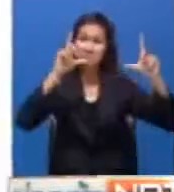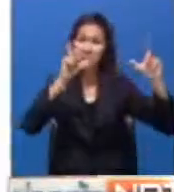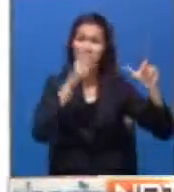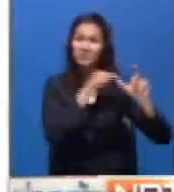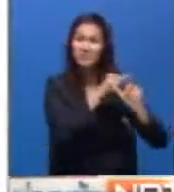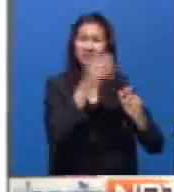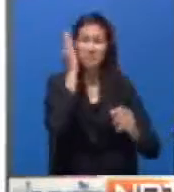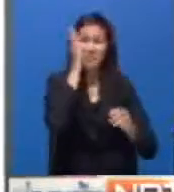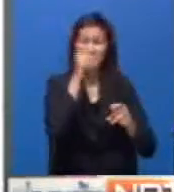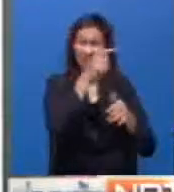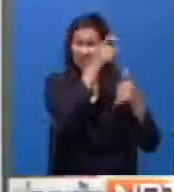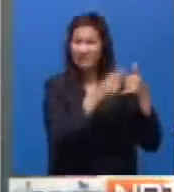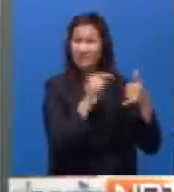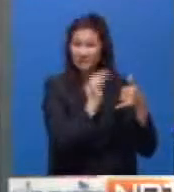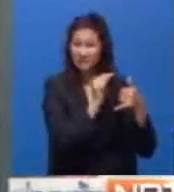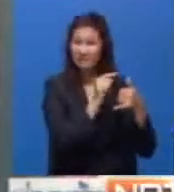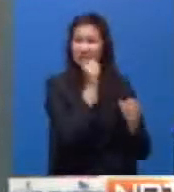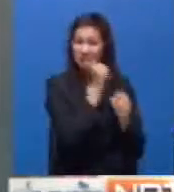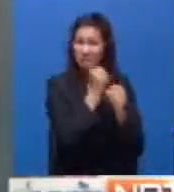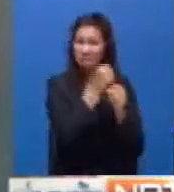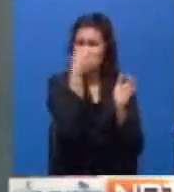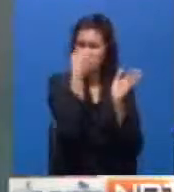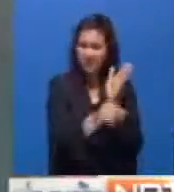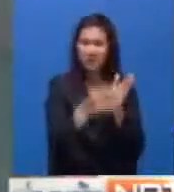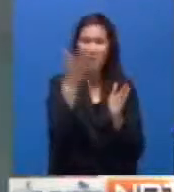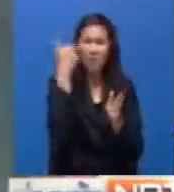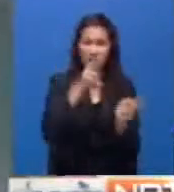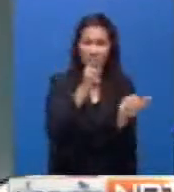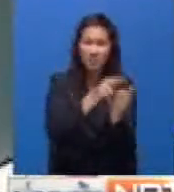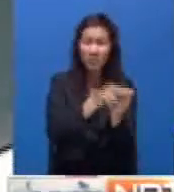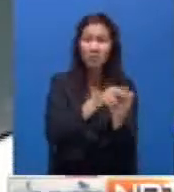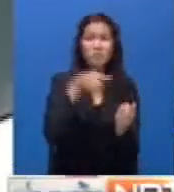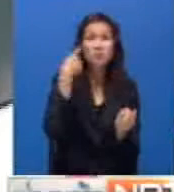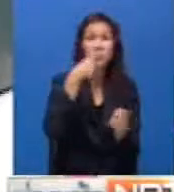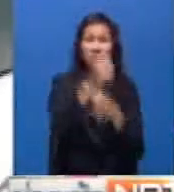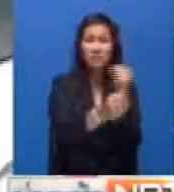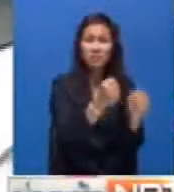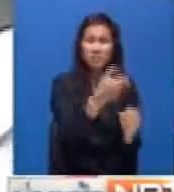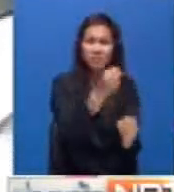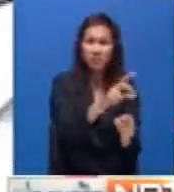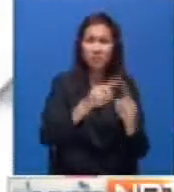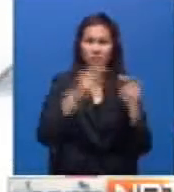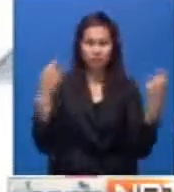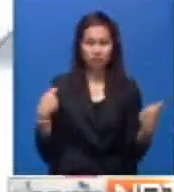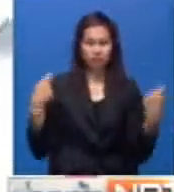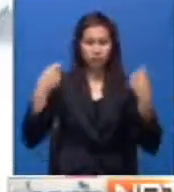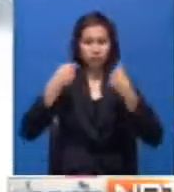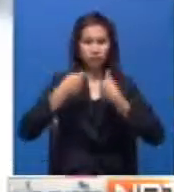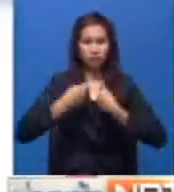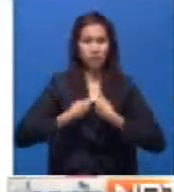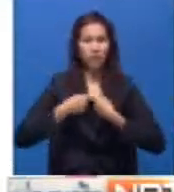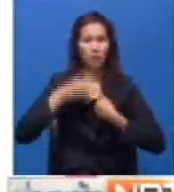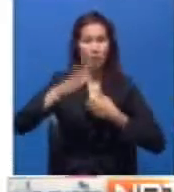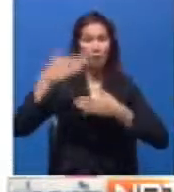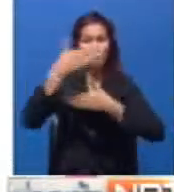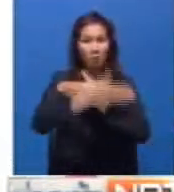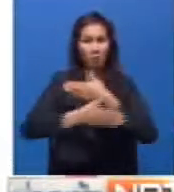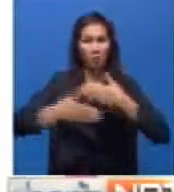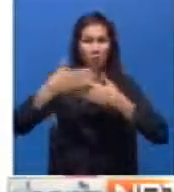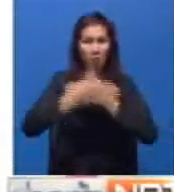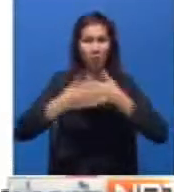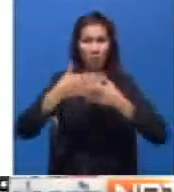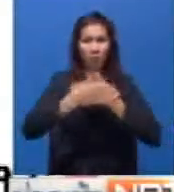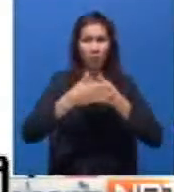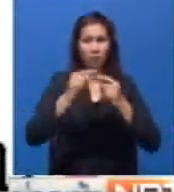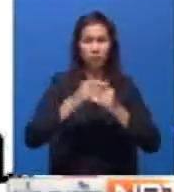องหาคดีฆ่าข่มขืนเด็กหญิงวัย13ปีซึ่งแต่งชุดพนักงานของการรถไฟแห่งประเทศไทยรวมถึงประกาศกองโดยสาร